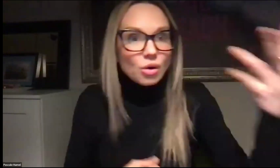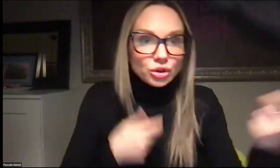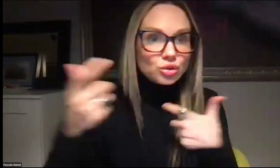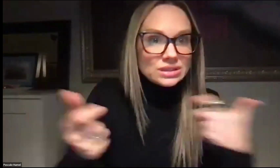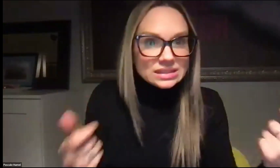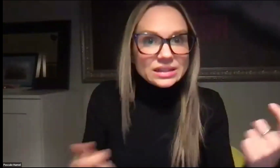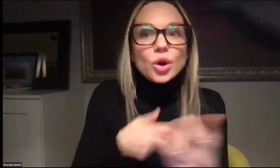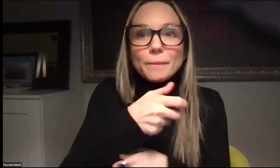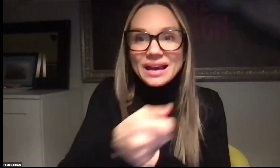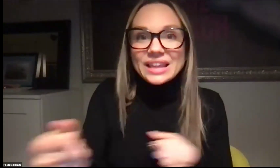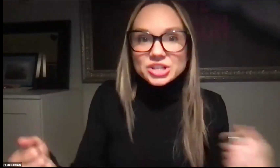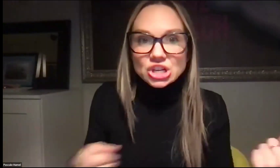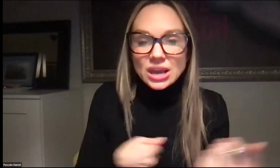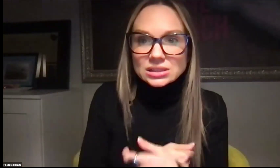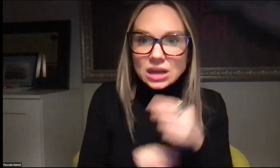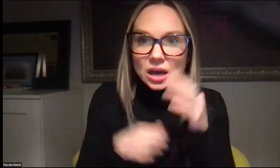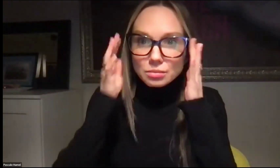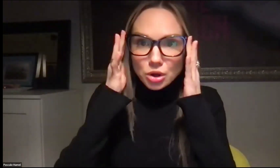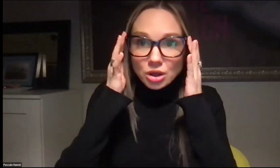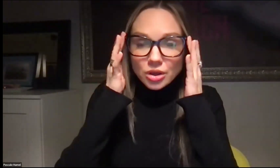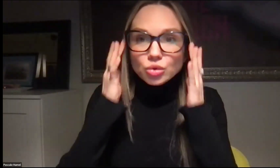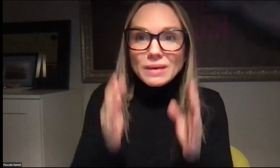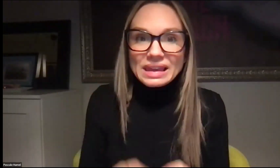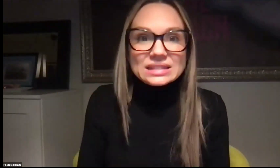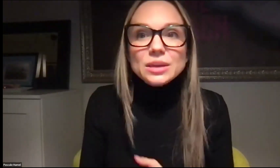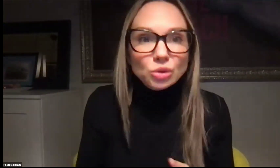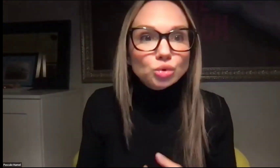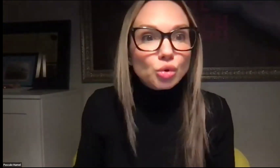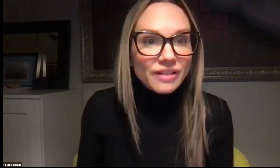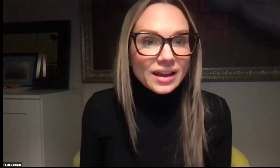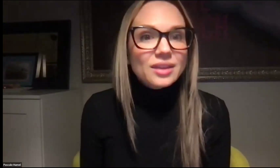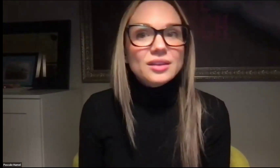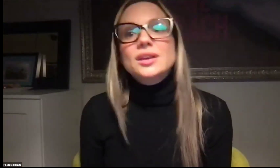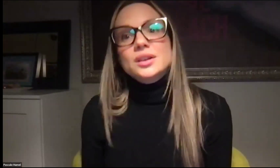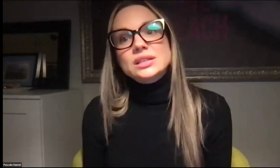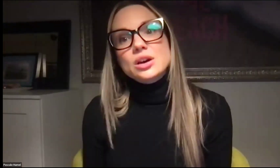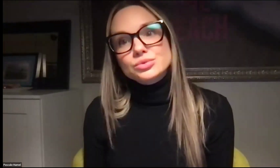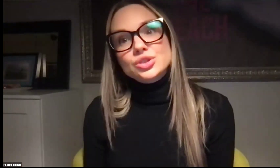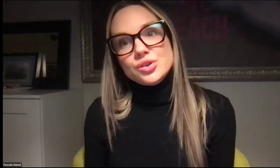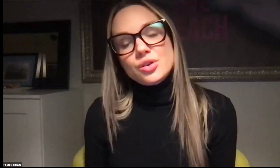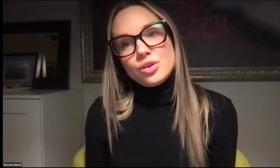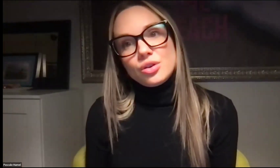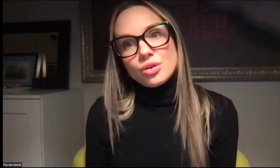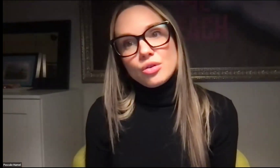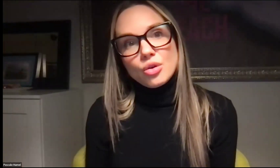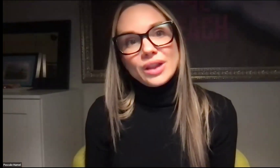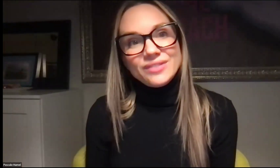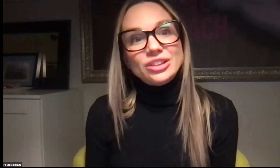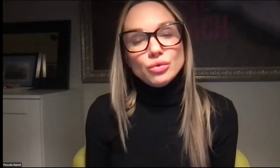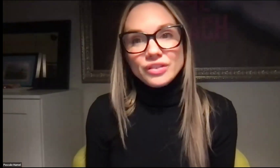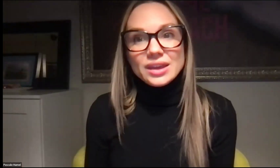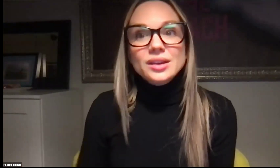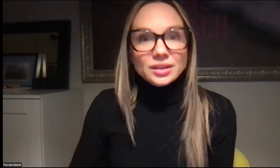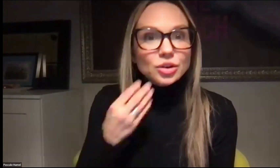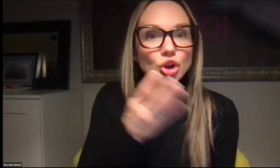d'autre. On a tous des styles, donc partager ensemble nos magasins puis nos trouvailles. C'est comme ça qu'on